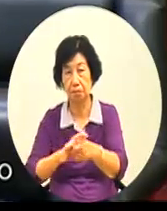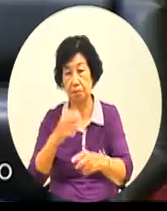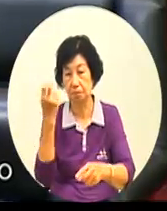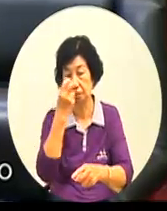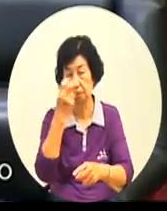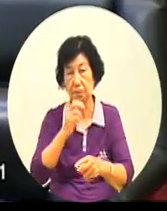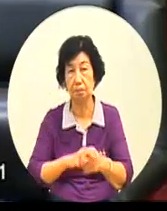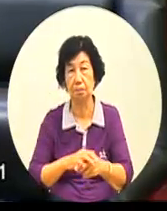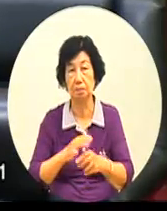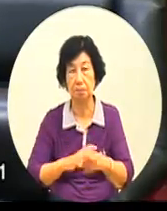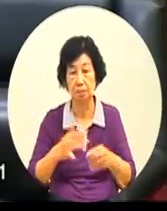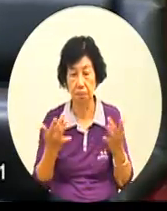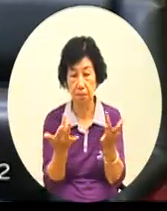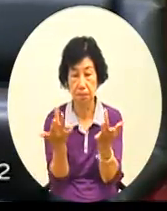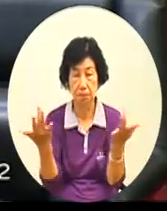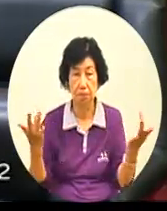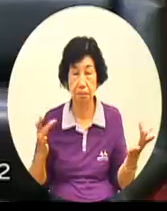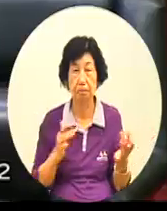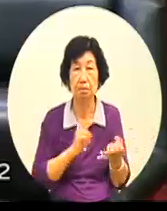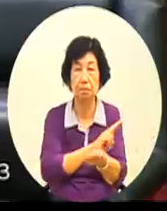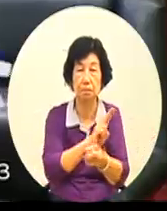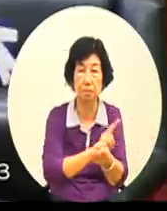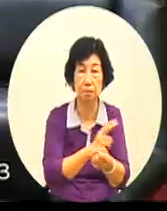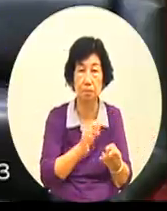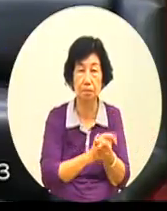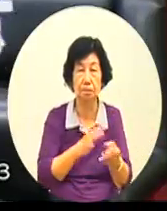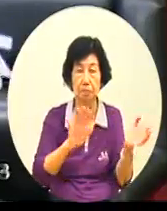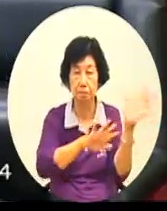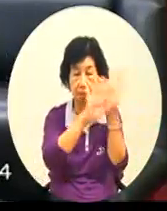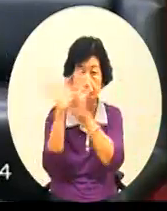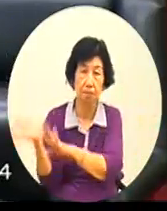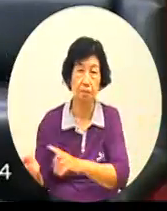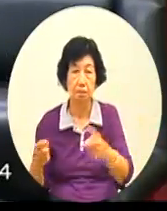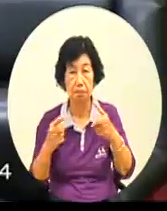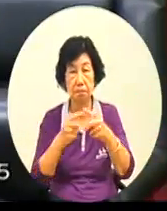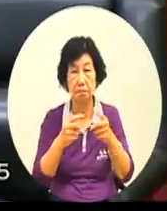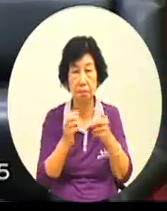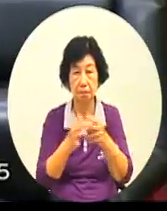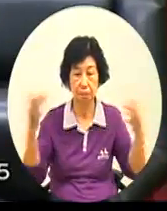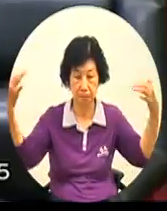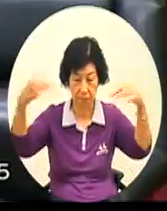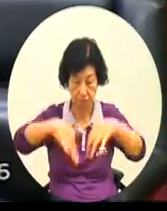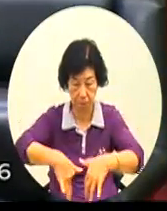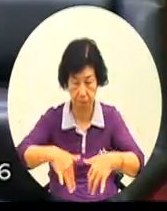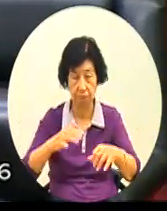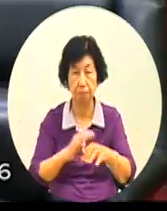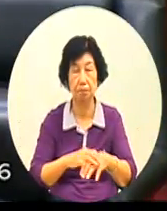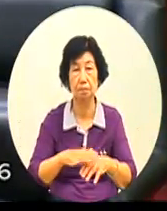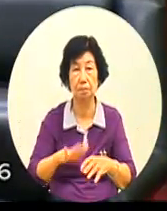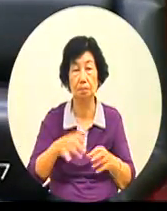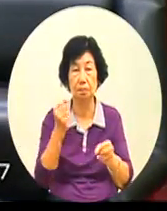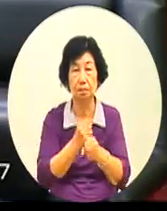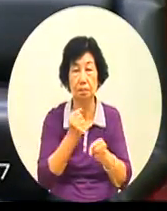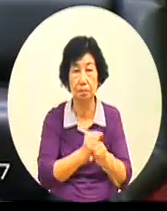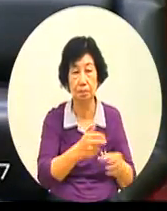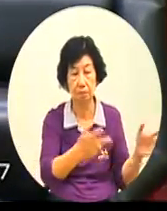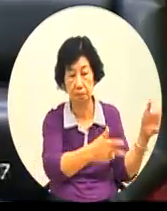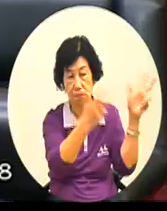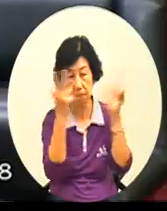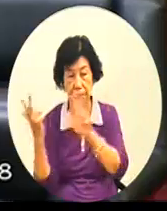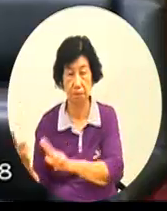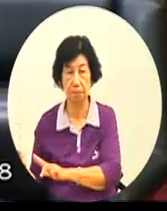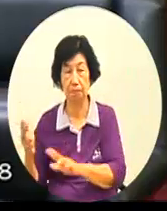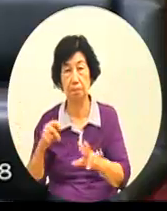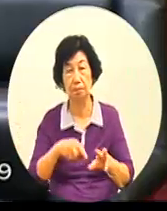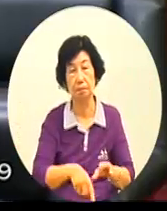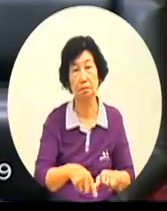林情人谷的这个新农桥要做这个东西向的这个桥，因为呢马上就要做温泉的时候呢，这条道